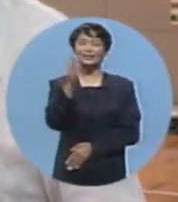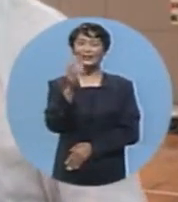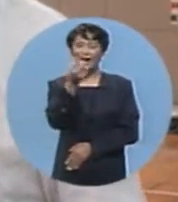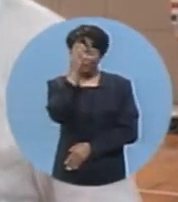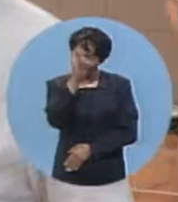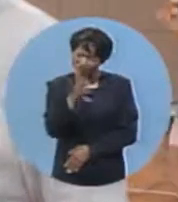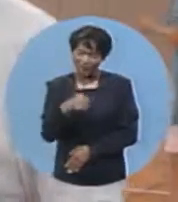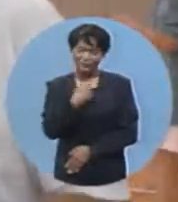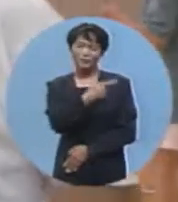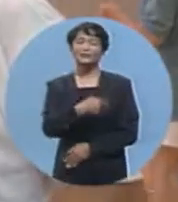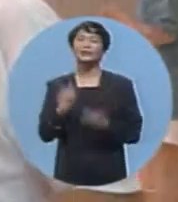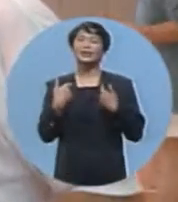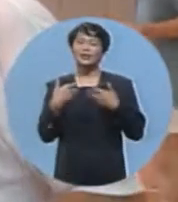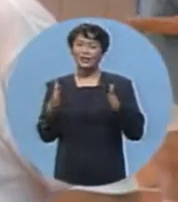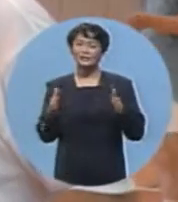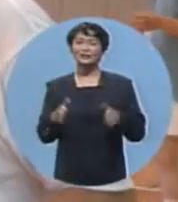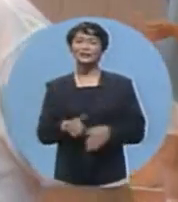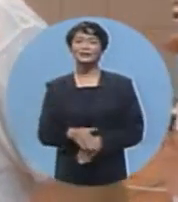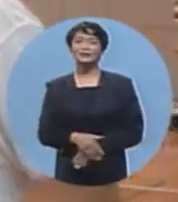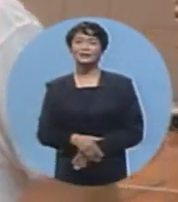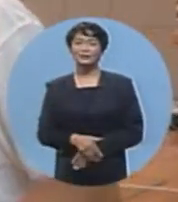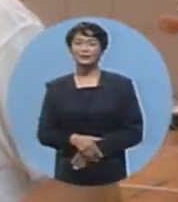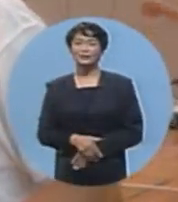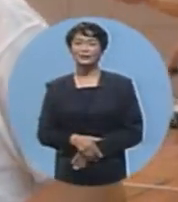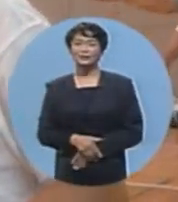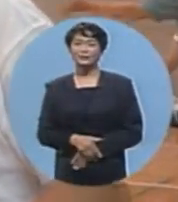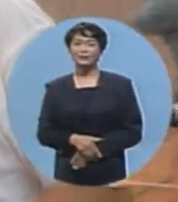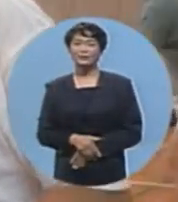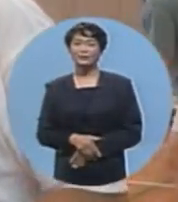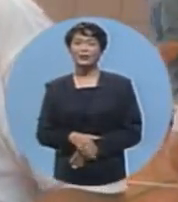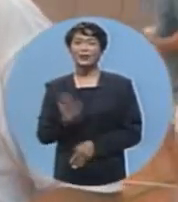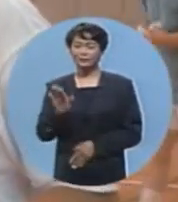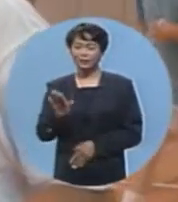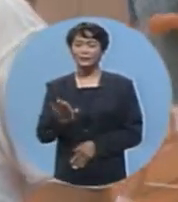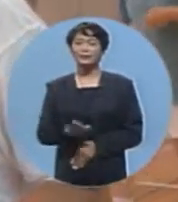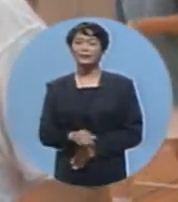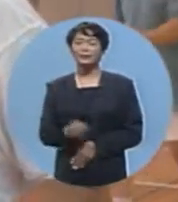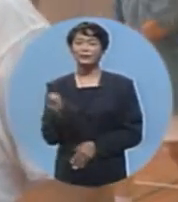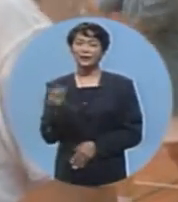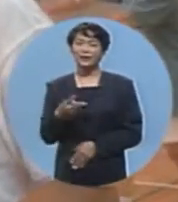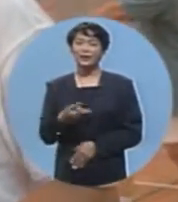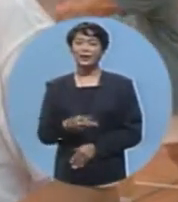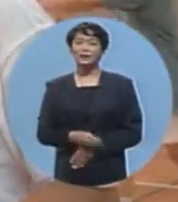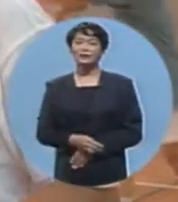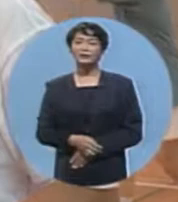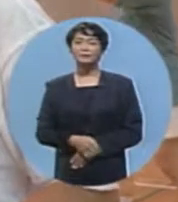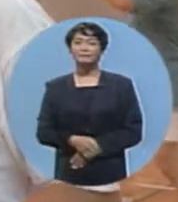感じがないっていうのがね、まずあると思いますし、ね、あとは、